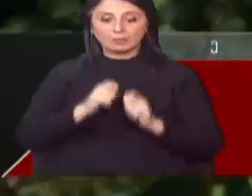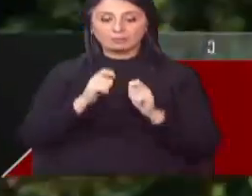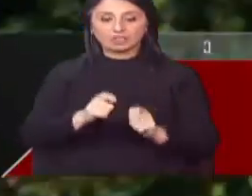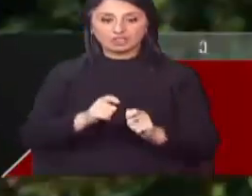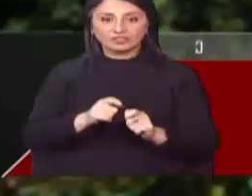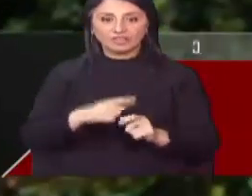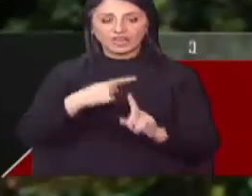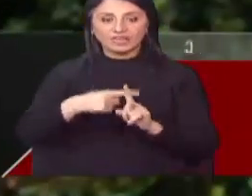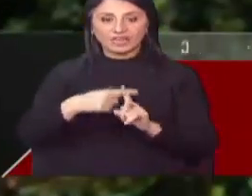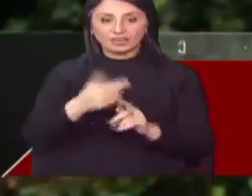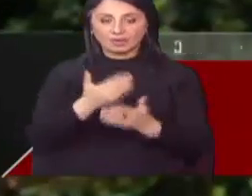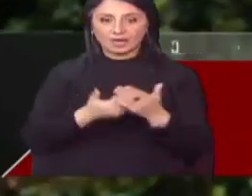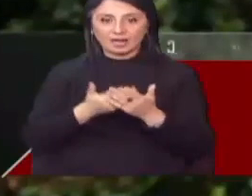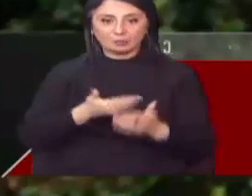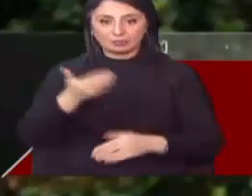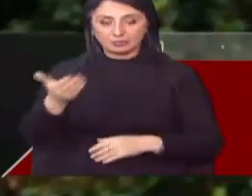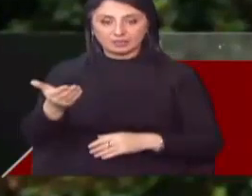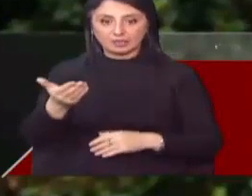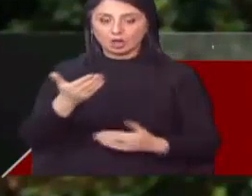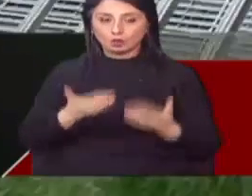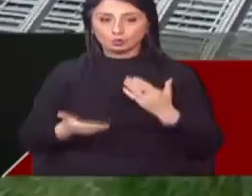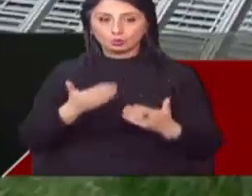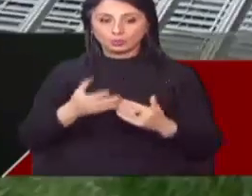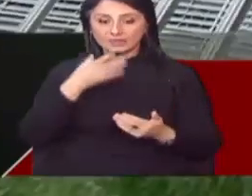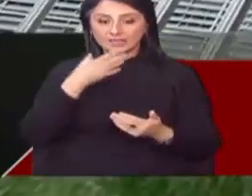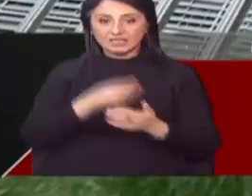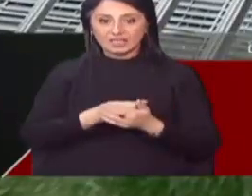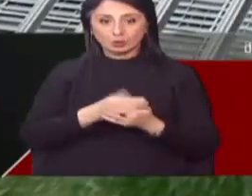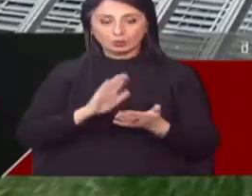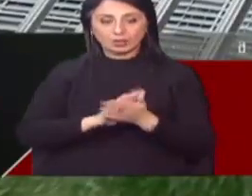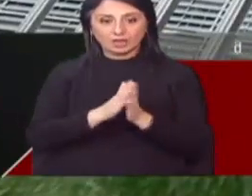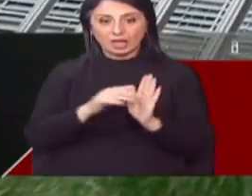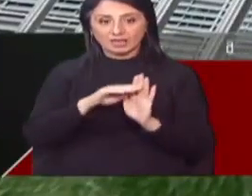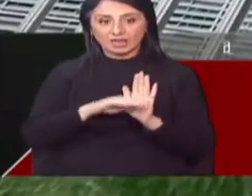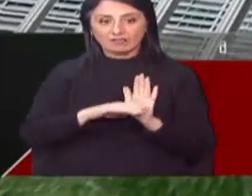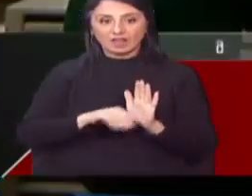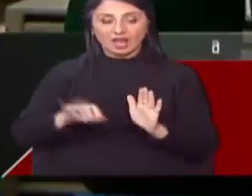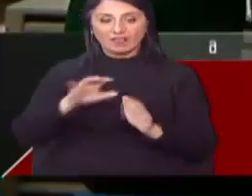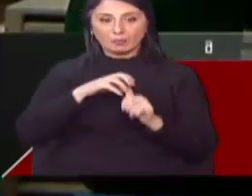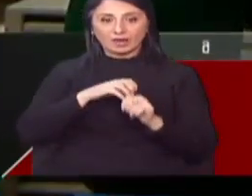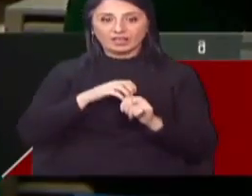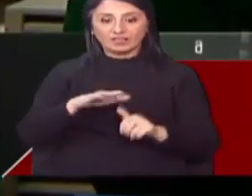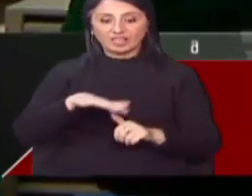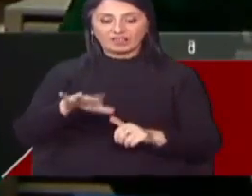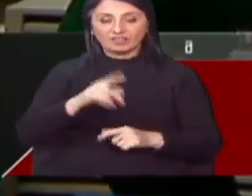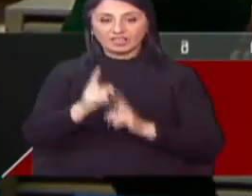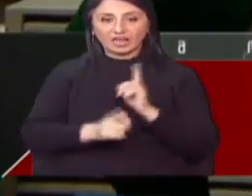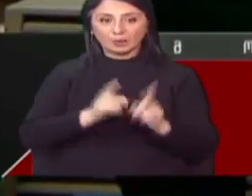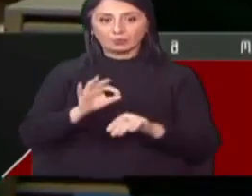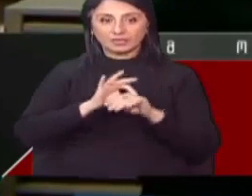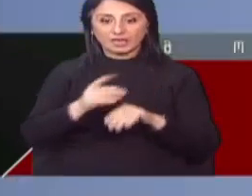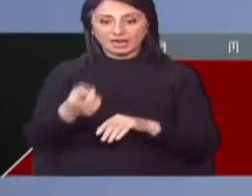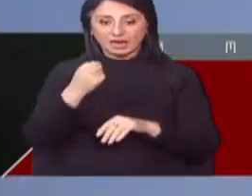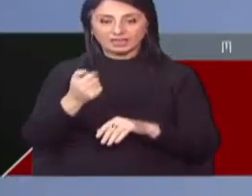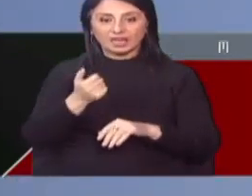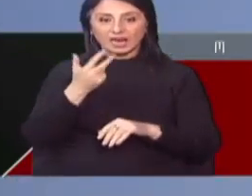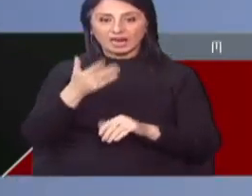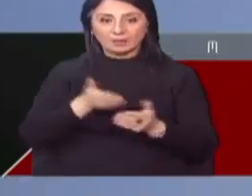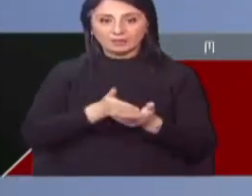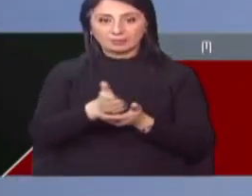მინიჭებისთვის დადებითი რეკომენდაცია მისცა, თუმცა საკუთარი დათქმებით. Ევროპელი ლიდერები ქვეყნისგან რეფორმების გატარებას